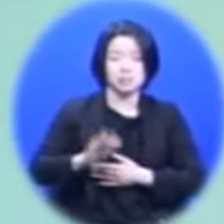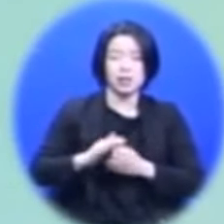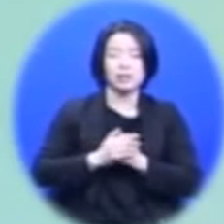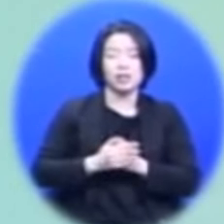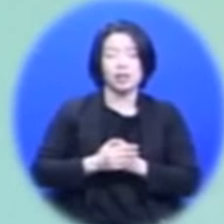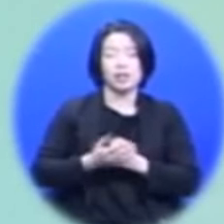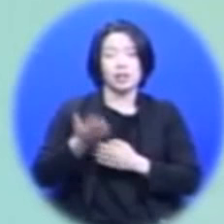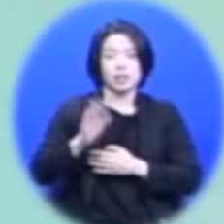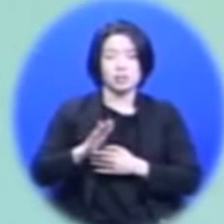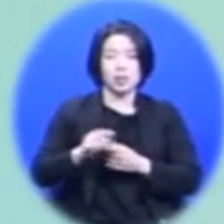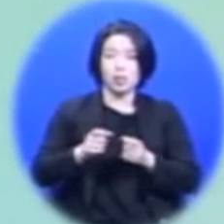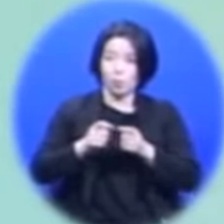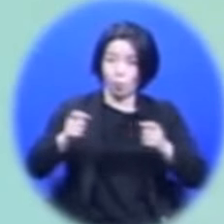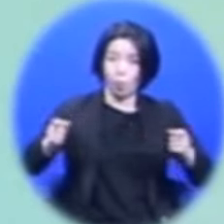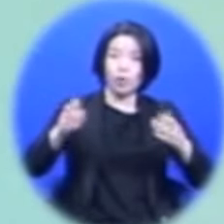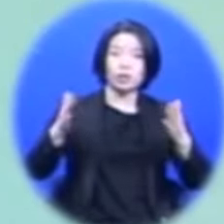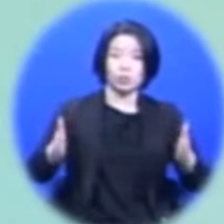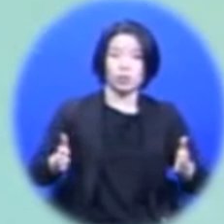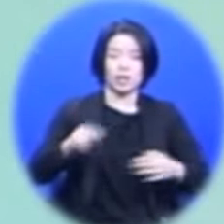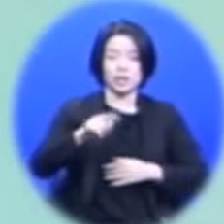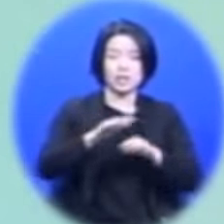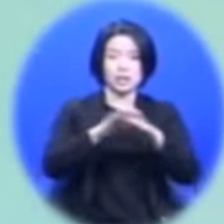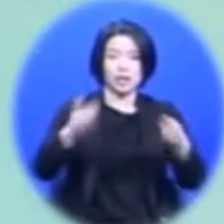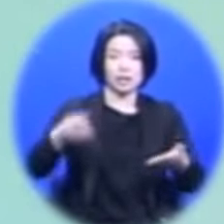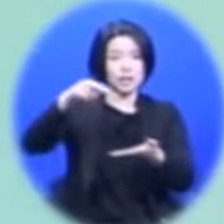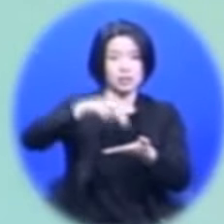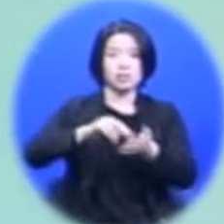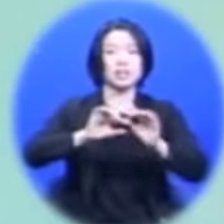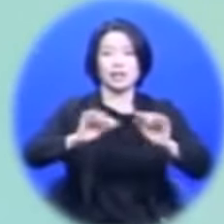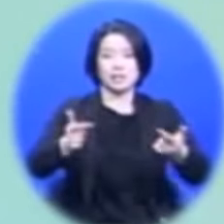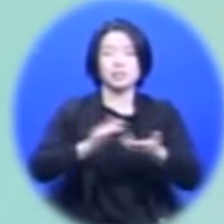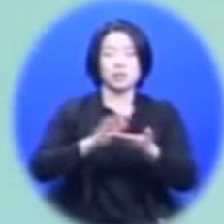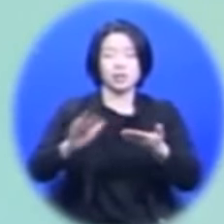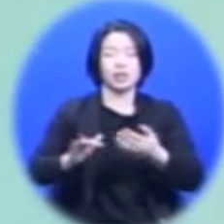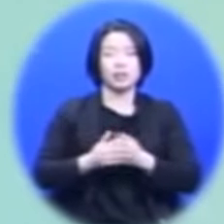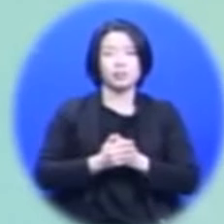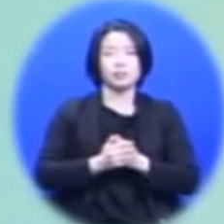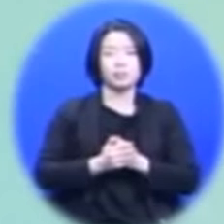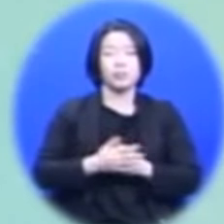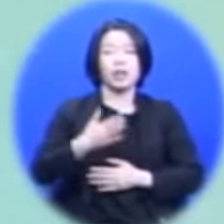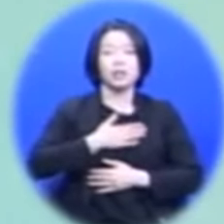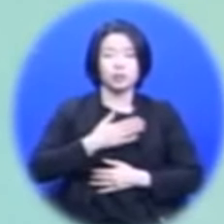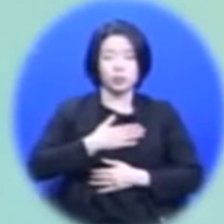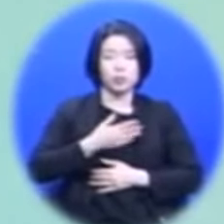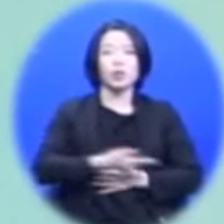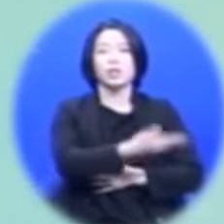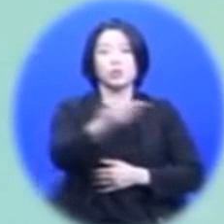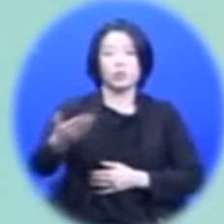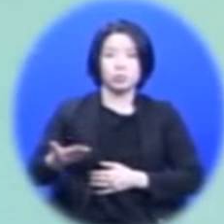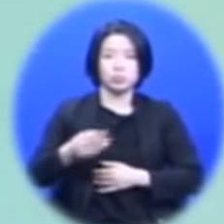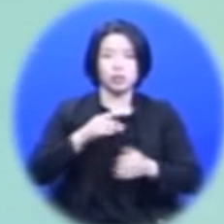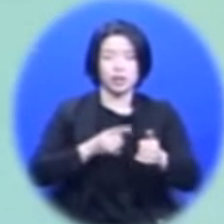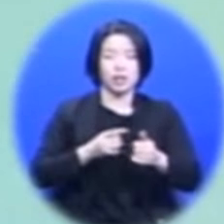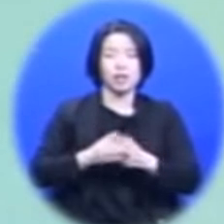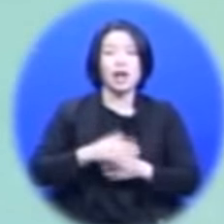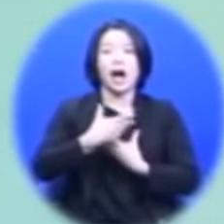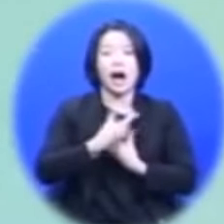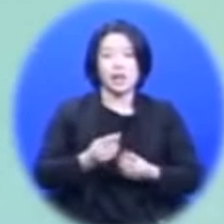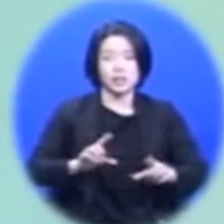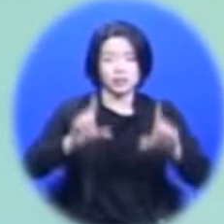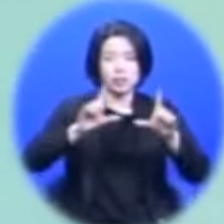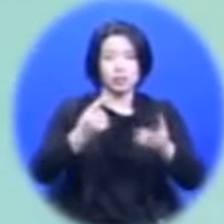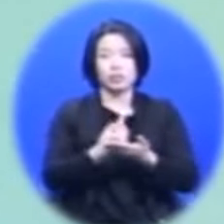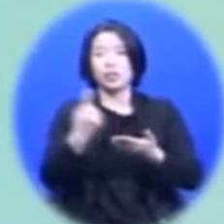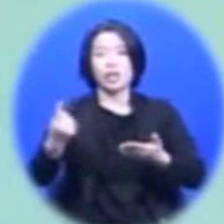그러나 한동안은 제가 이 강단에 서지 않습니다. 저도 여러분에게 안식년 떠나기